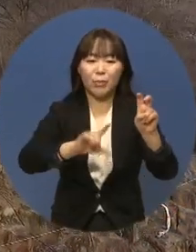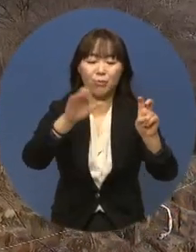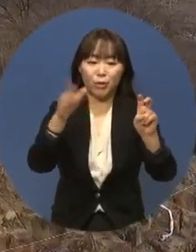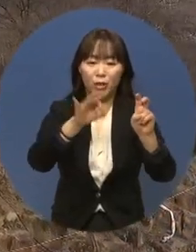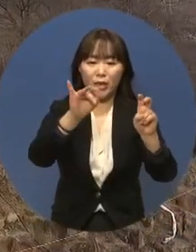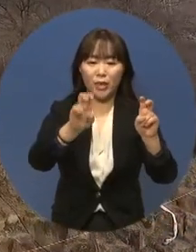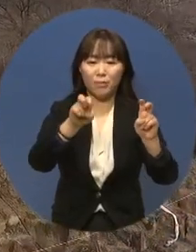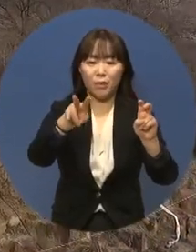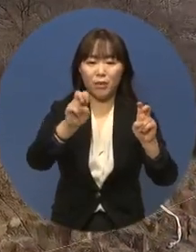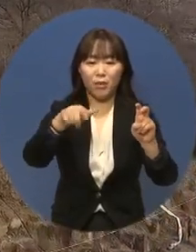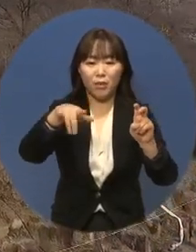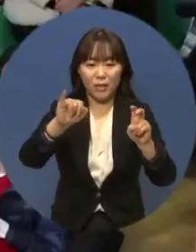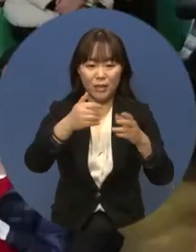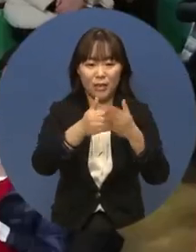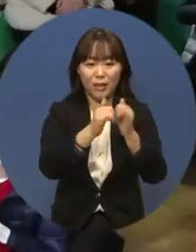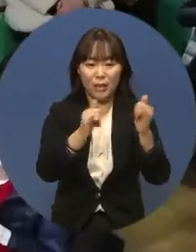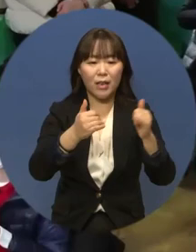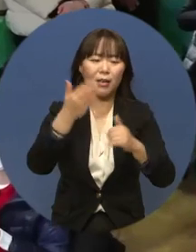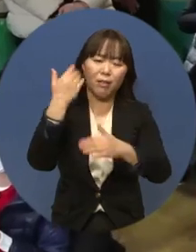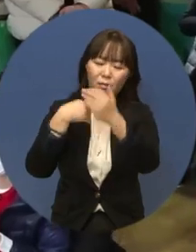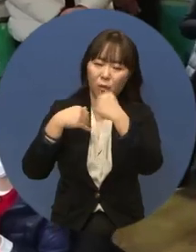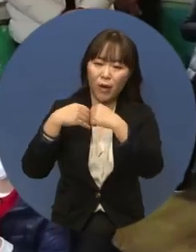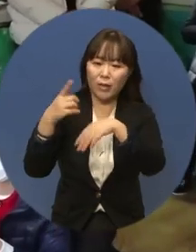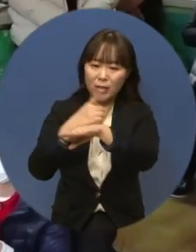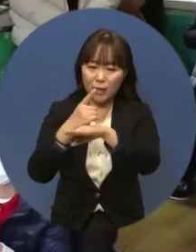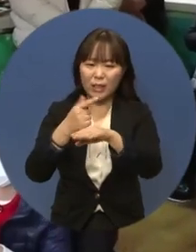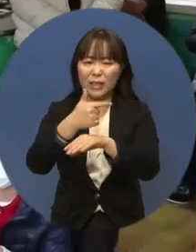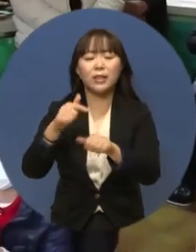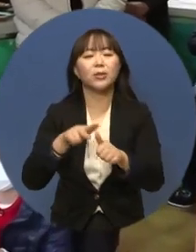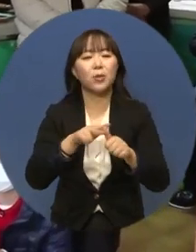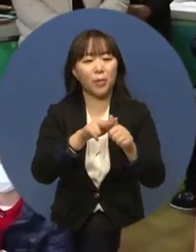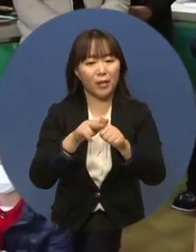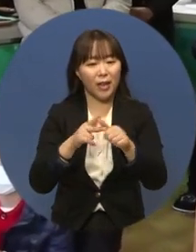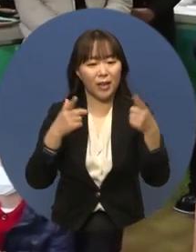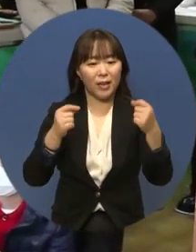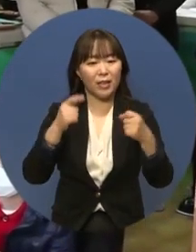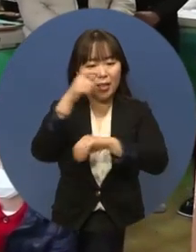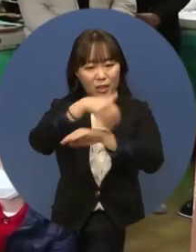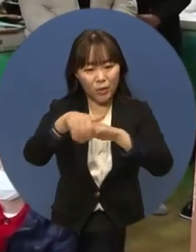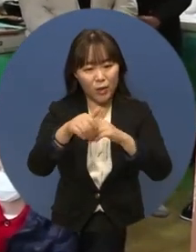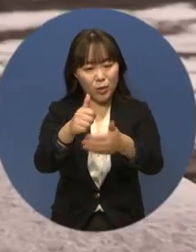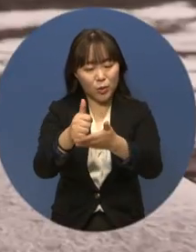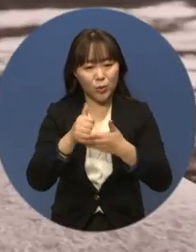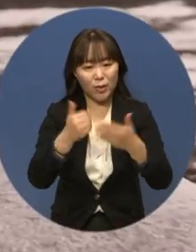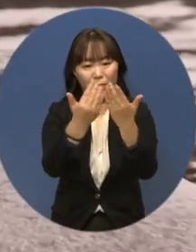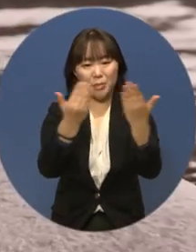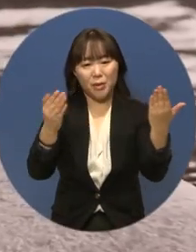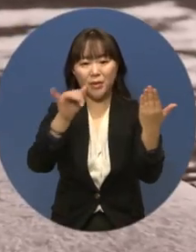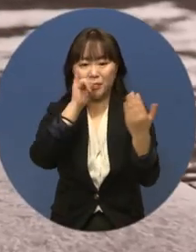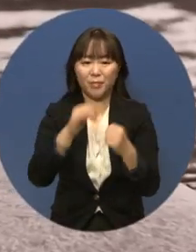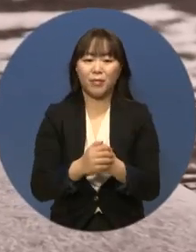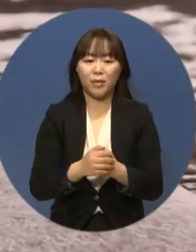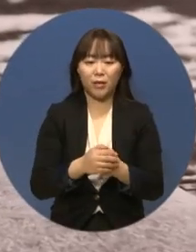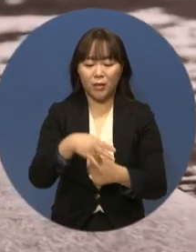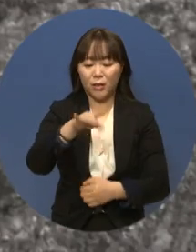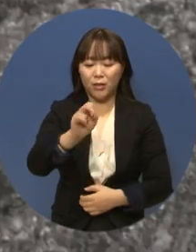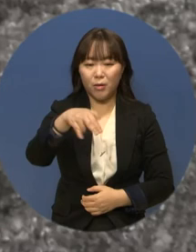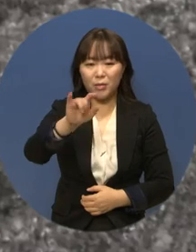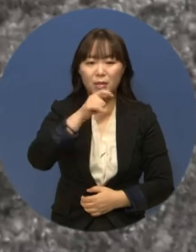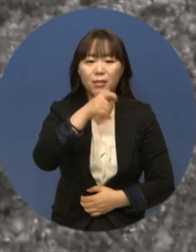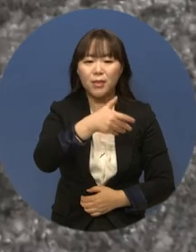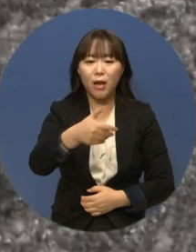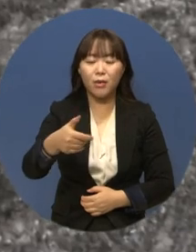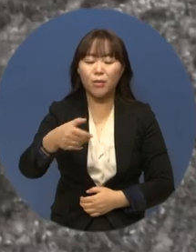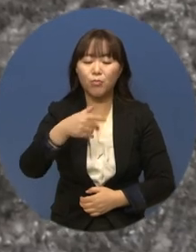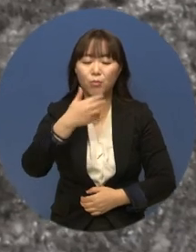작가의 아날로그와 디지털은 빅데이터라는 기획 초대전이 열리고 있습니다. 섬진강의 물과